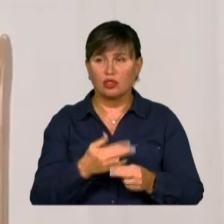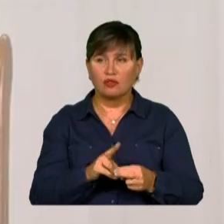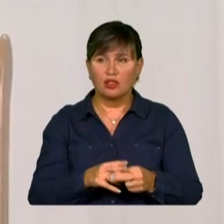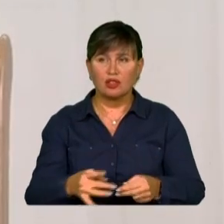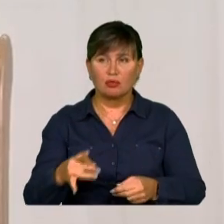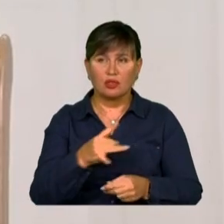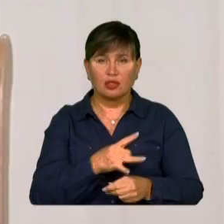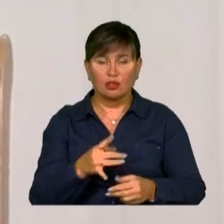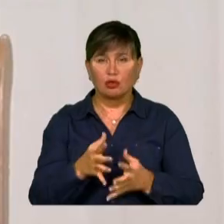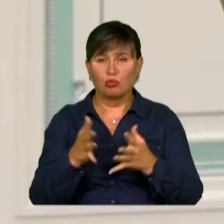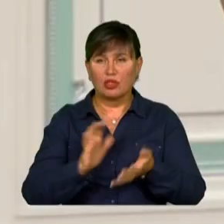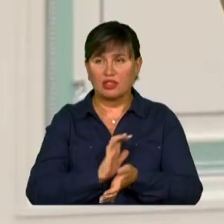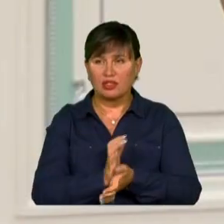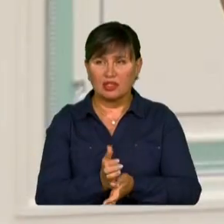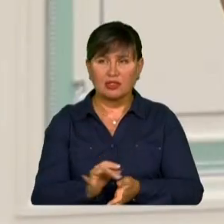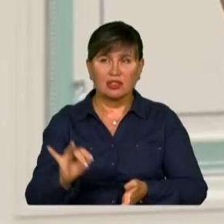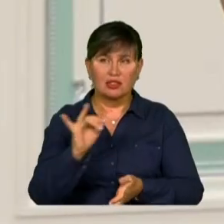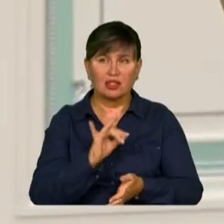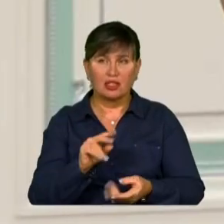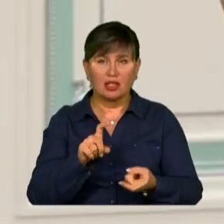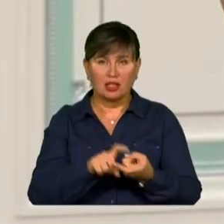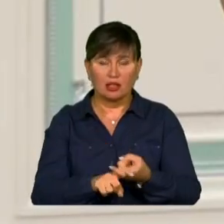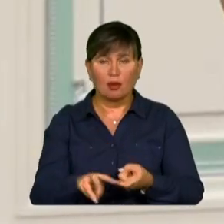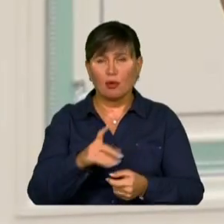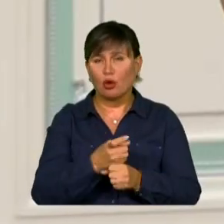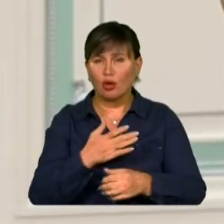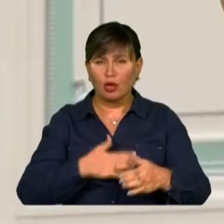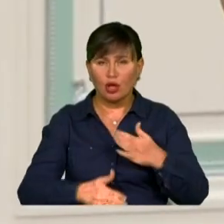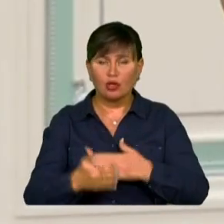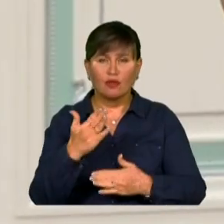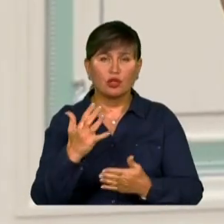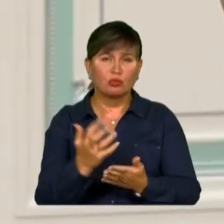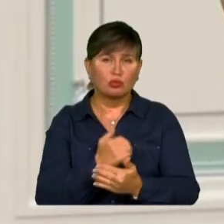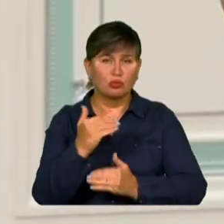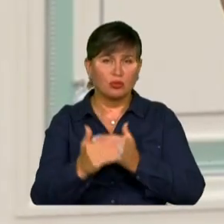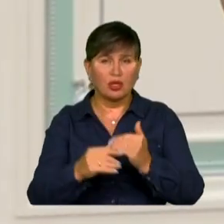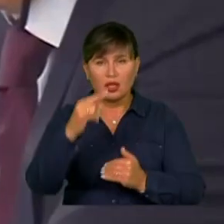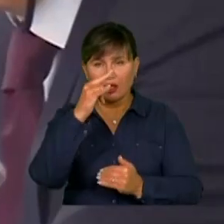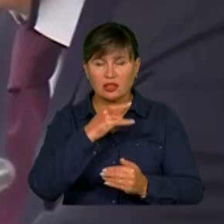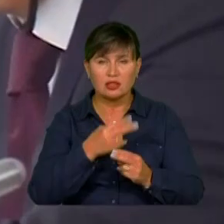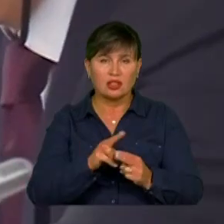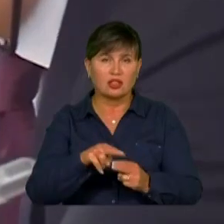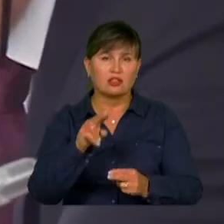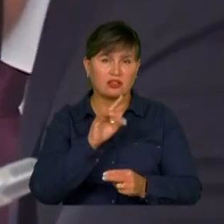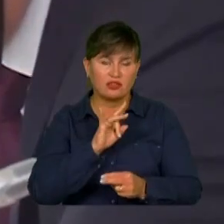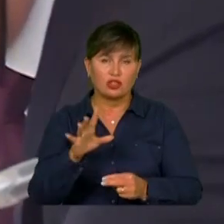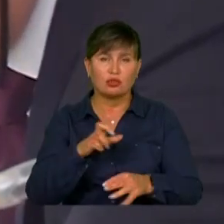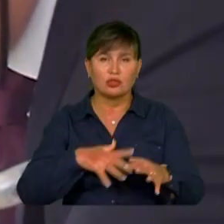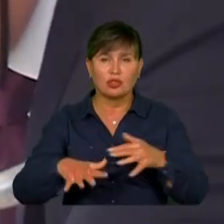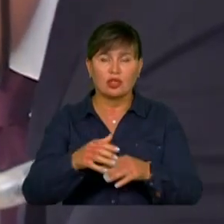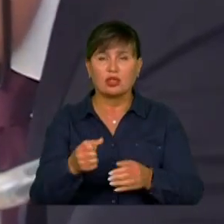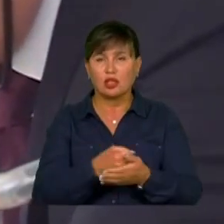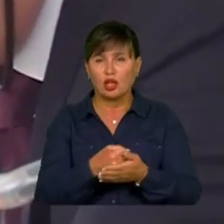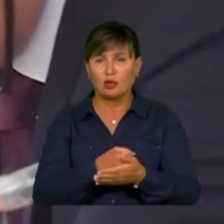регионе с вами наиболее тесные исторические контакты. И мы очень рады вашим успехам. Казахстан – это выдающаяся страна,